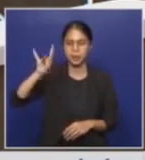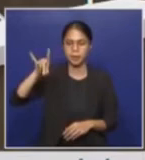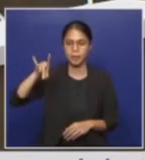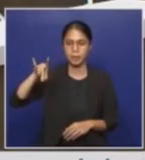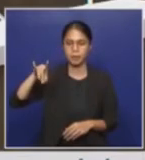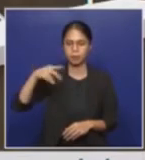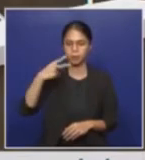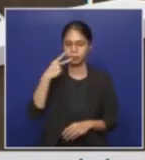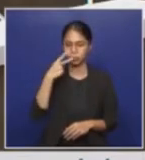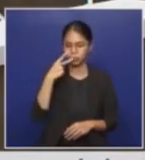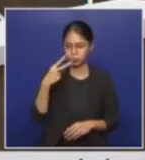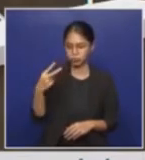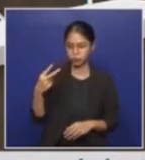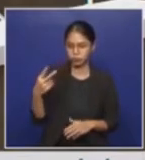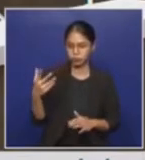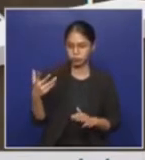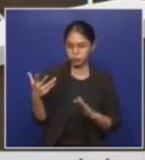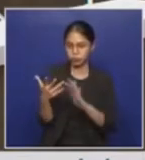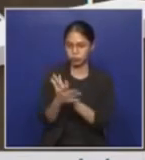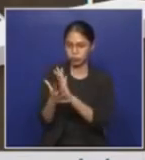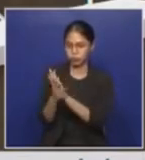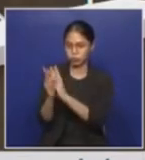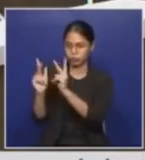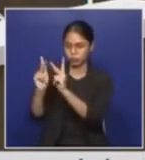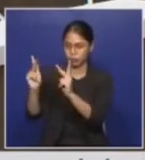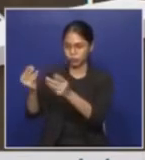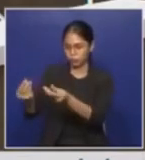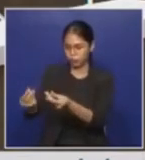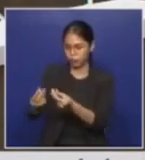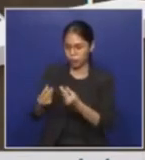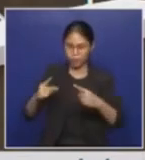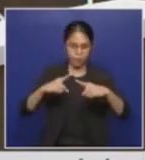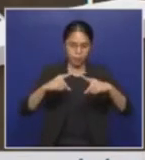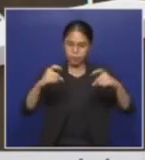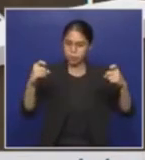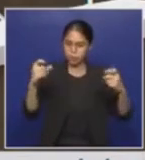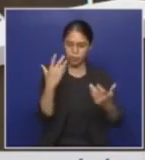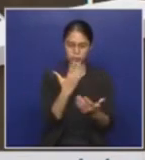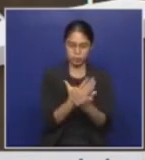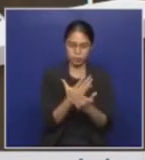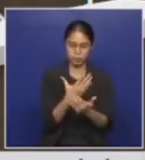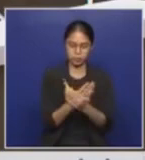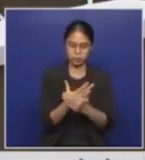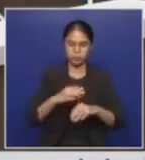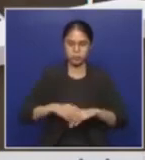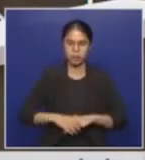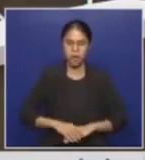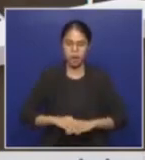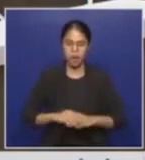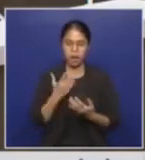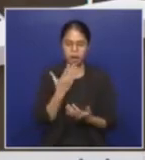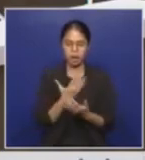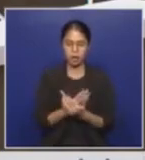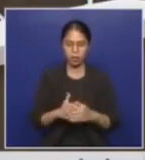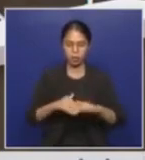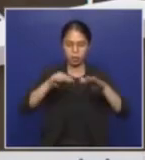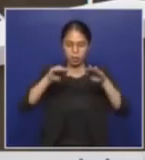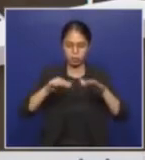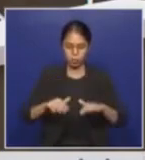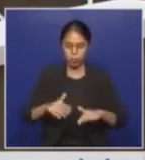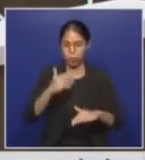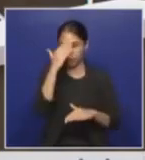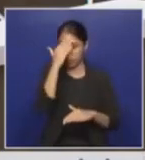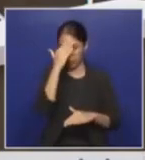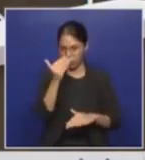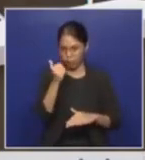ในเล่มที่ทางกรรมาธิการได้นำเสนอนะครับเพราะฉะนั้นที่ขออนุญาตที่จะตัดเนี่ยก็เพื่อจะได้เกิด